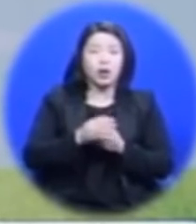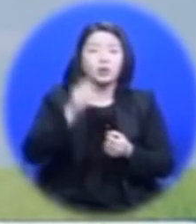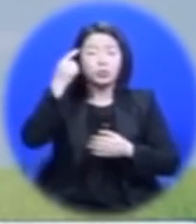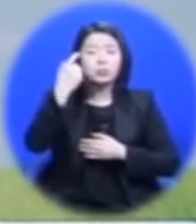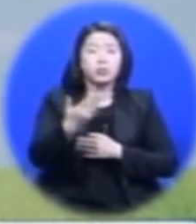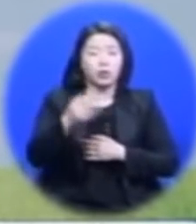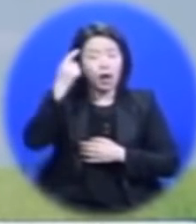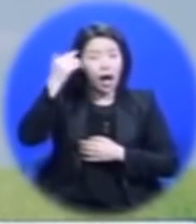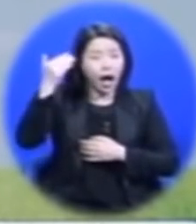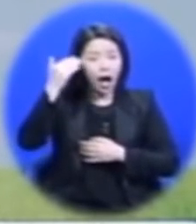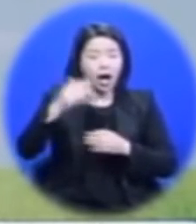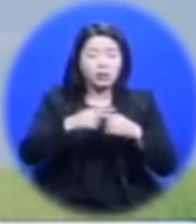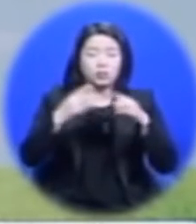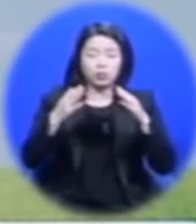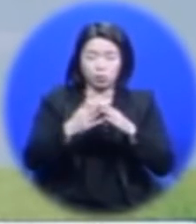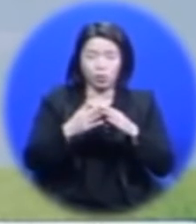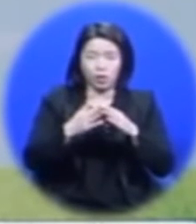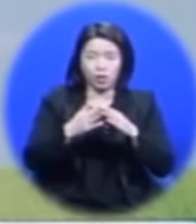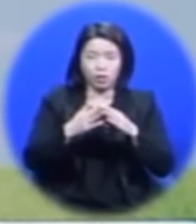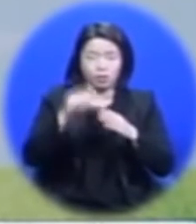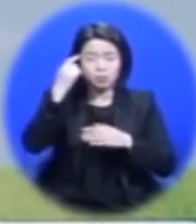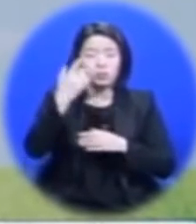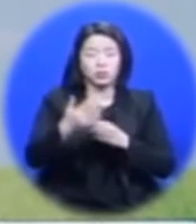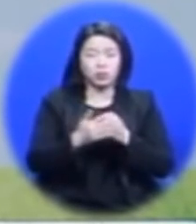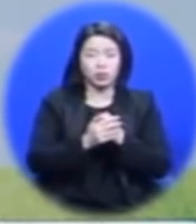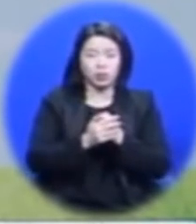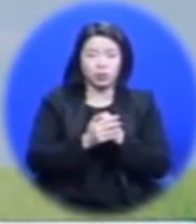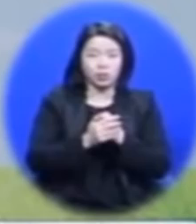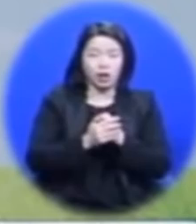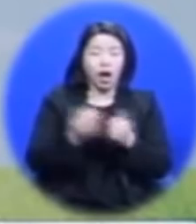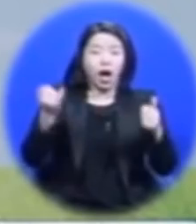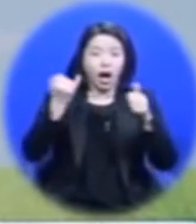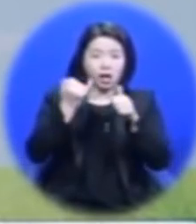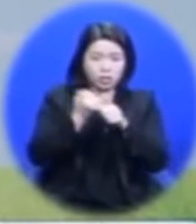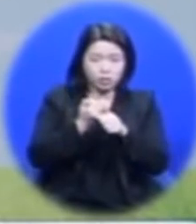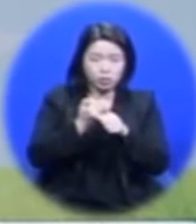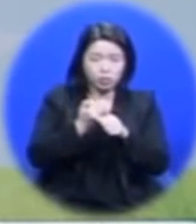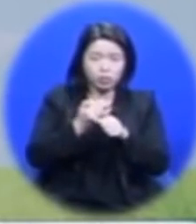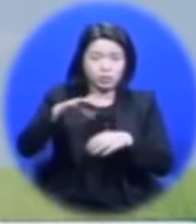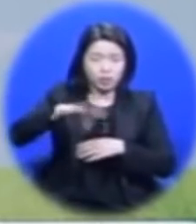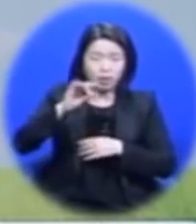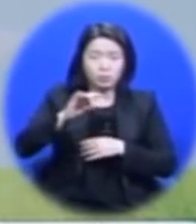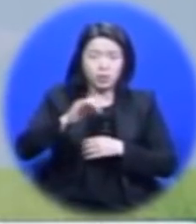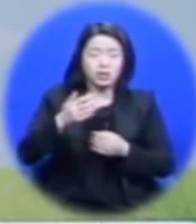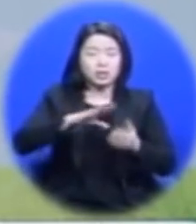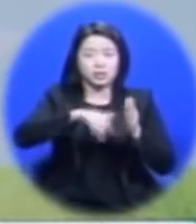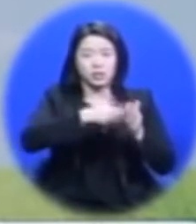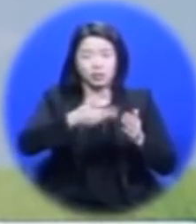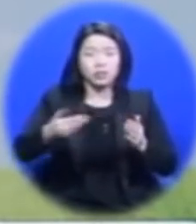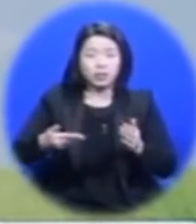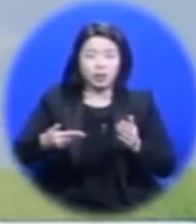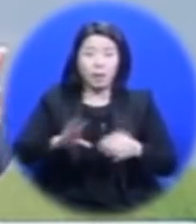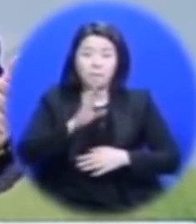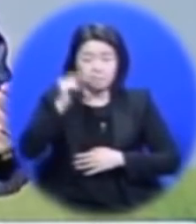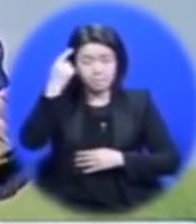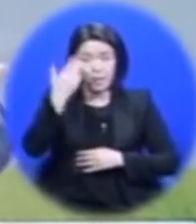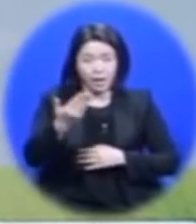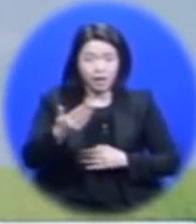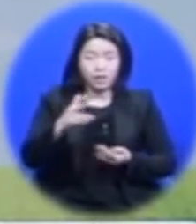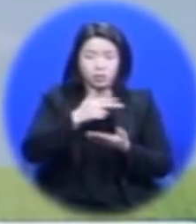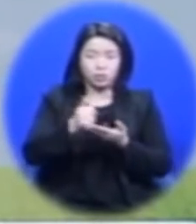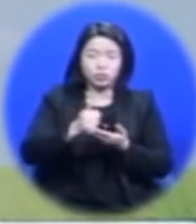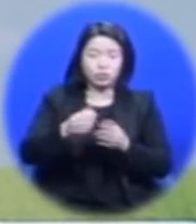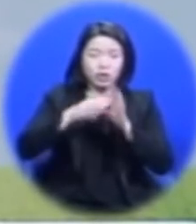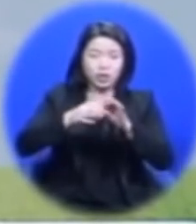교회도 신혼 때는 지났다고 들었다는 거예요. 맞습니까? 우리도 주님과의 관계가